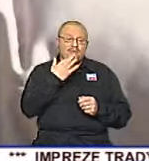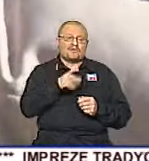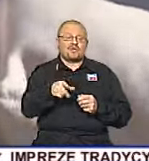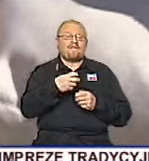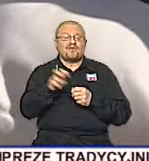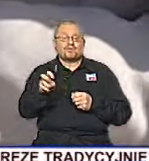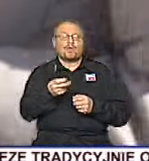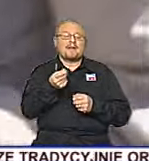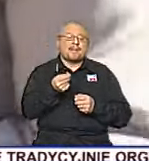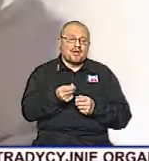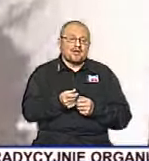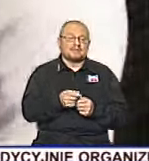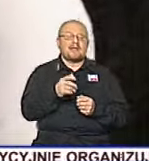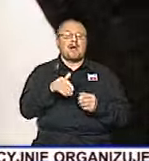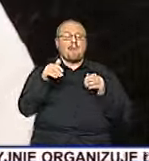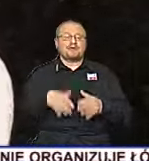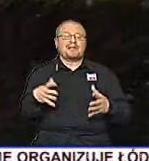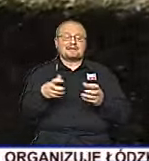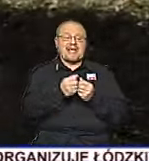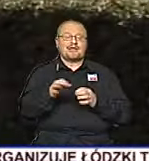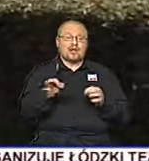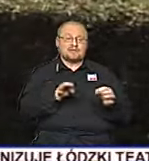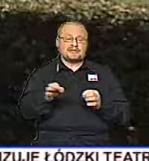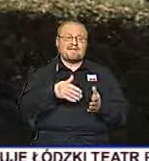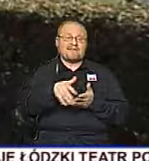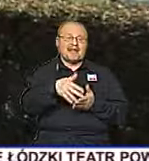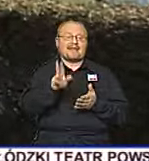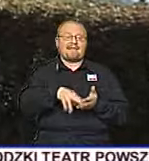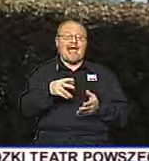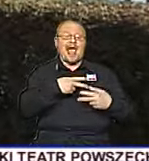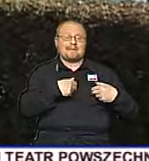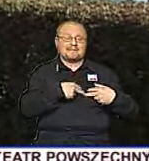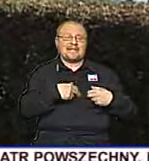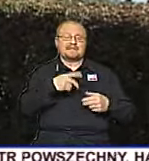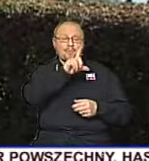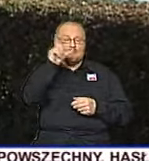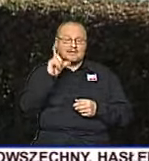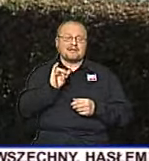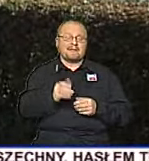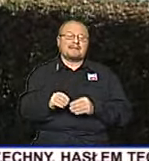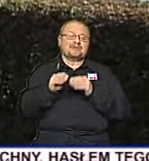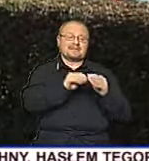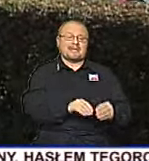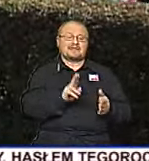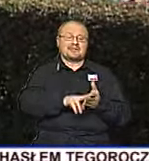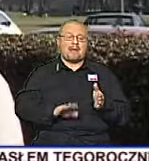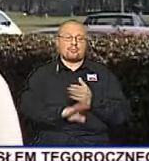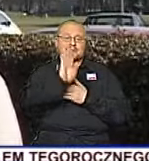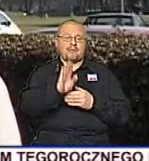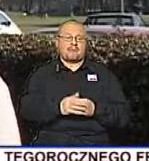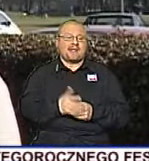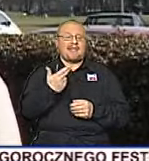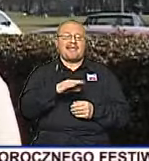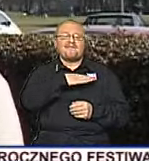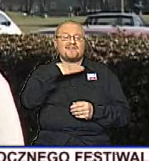Co więcej, jej zdaniem można znaleźć oszczędności w wydatkach na administrację publiczną i przeznaczyć na utrzymanie skansenu. Nie